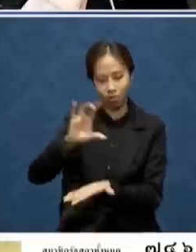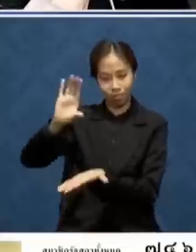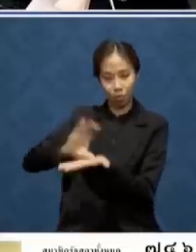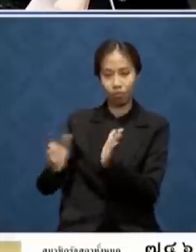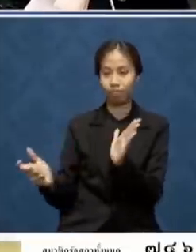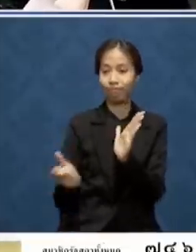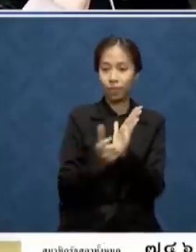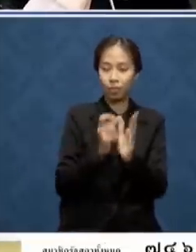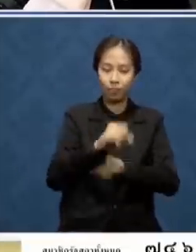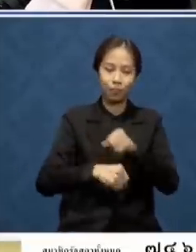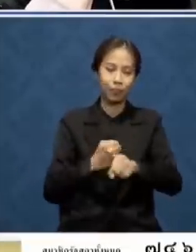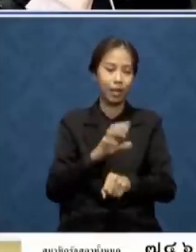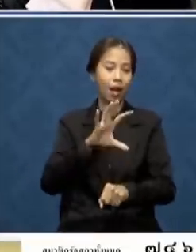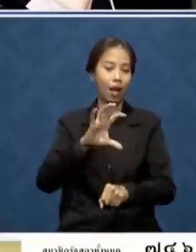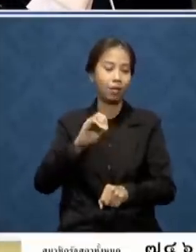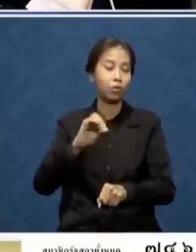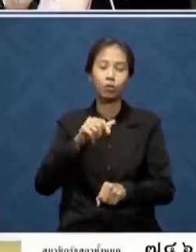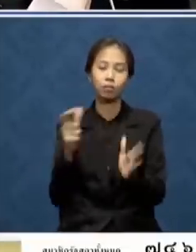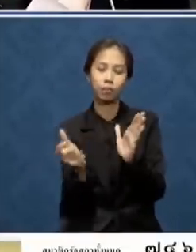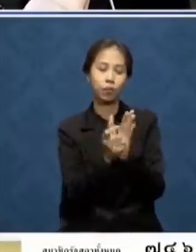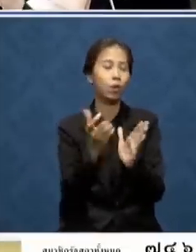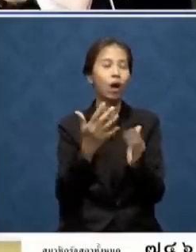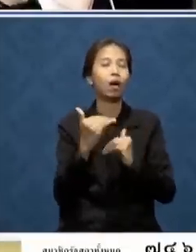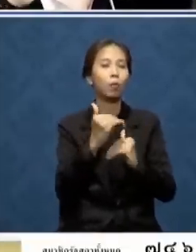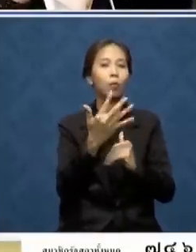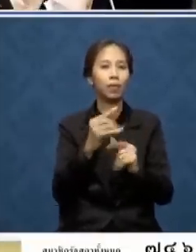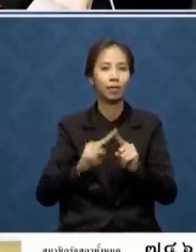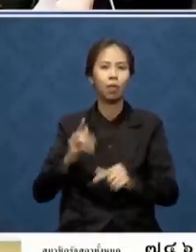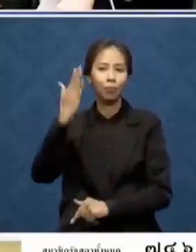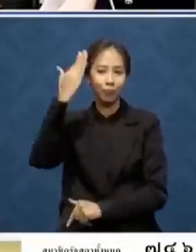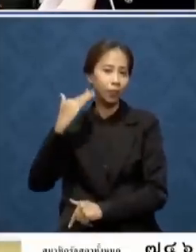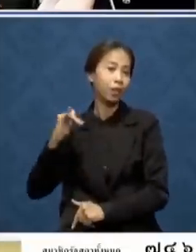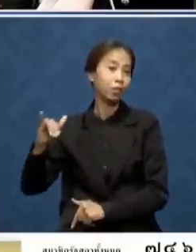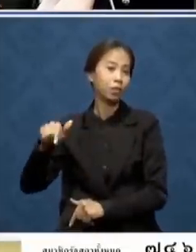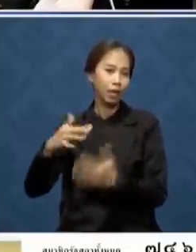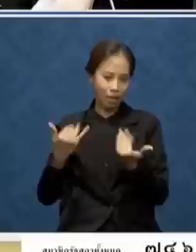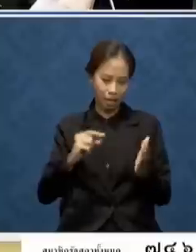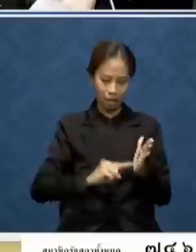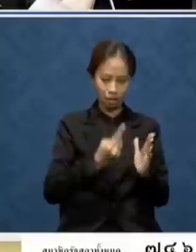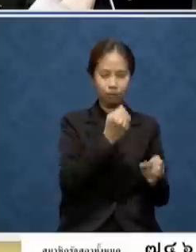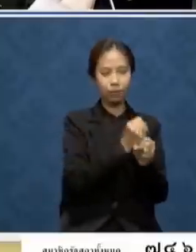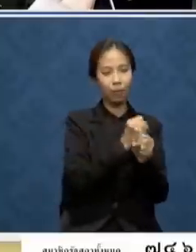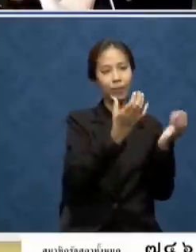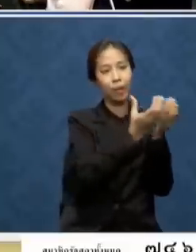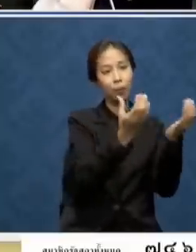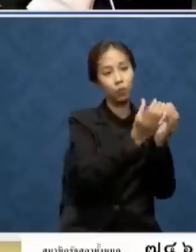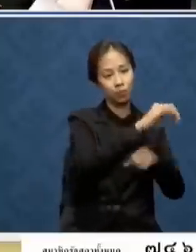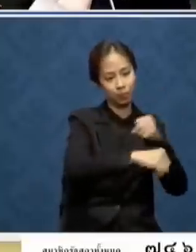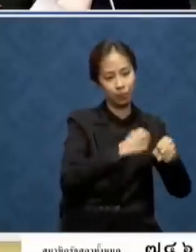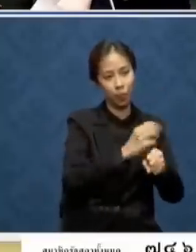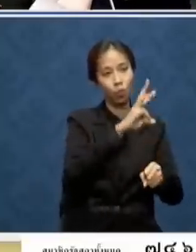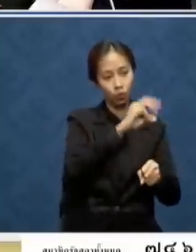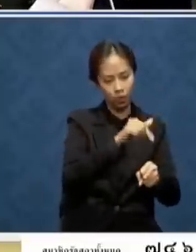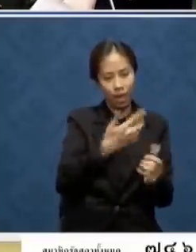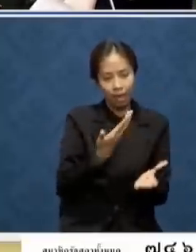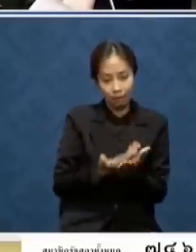รัฐธรรมนูญปี 50แต่ว่ารัฐบาลยิ่งแล้วกาจะเป็นจุดกำเนิดให้รัฐธรรมนูญ 60เนี่ยกำหนดการเอ่อให้บอกแหล่งที่มา